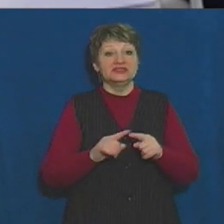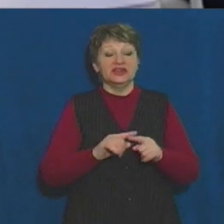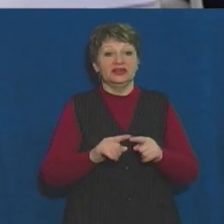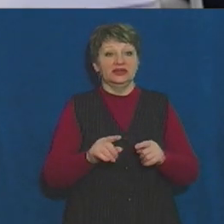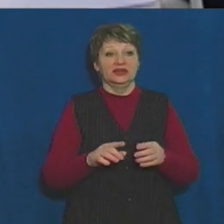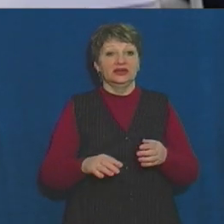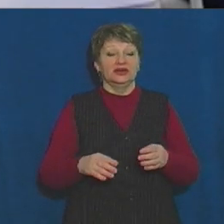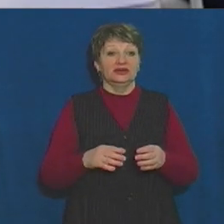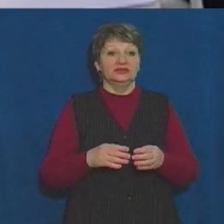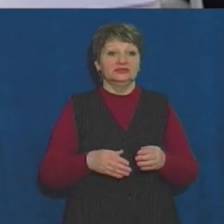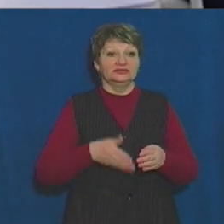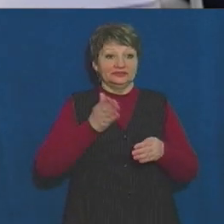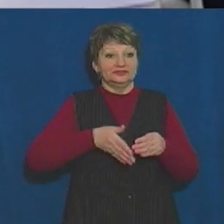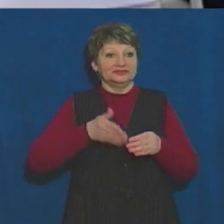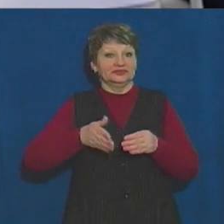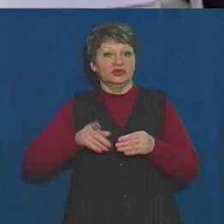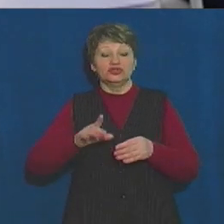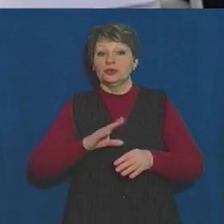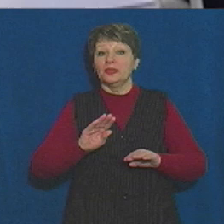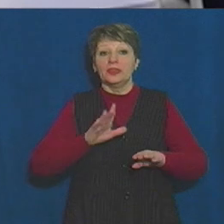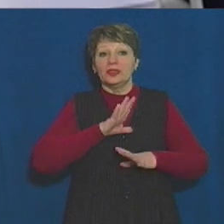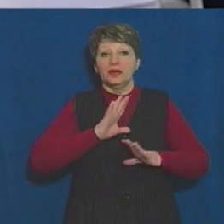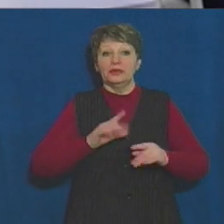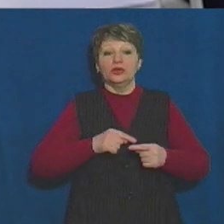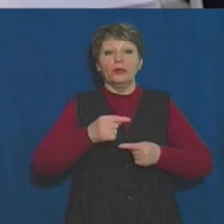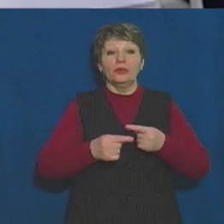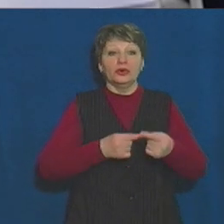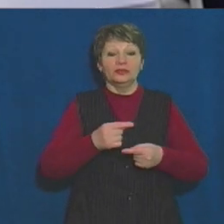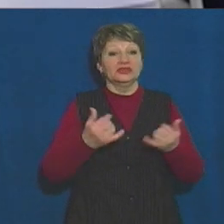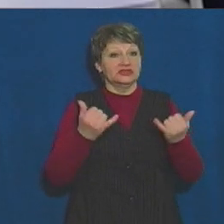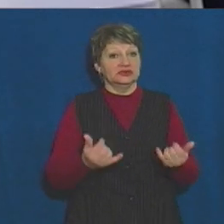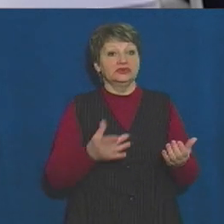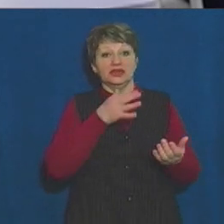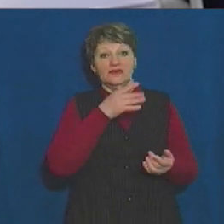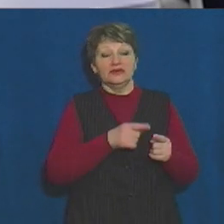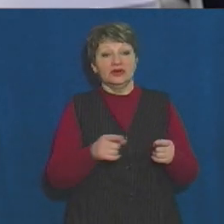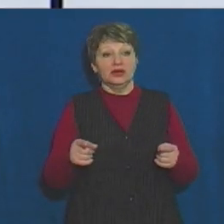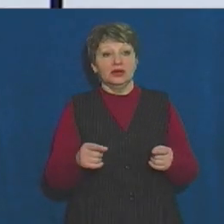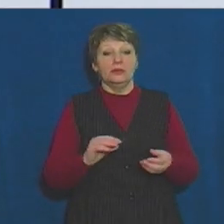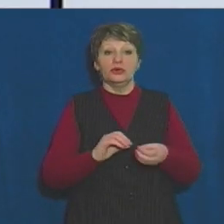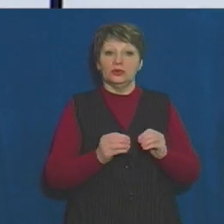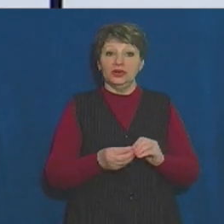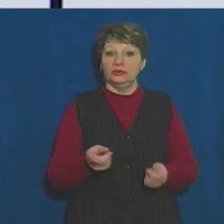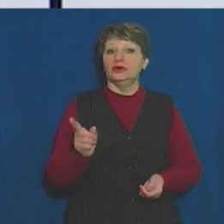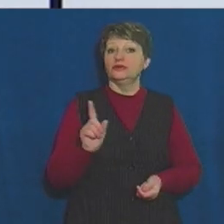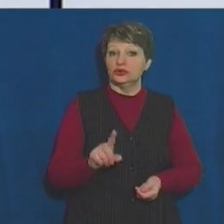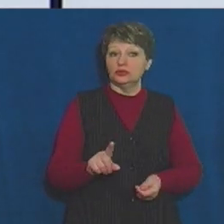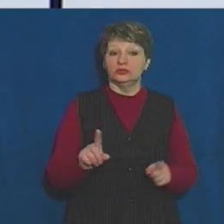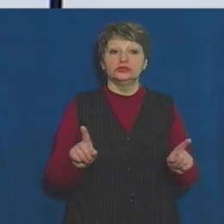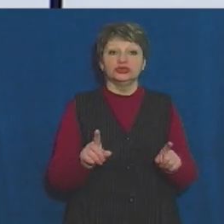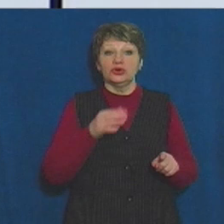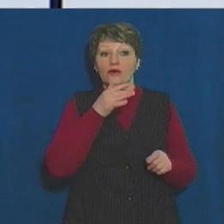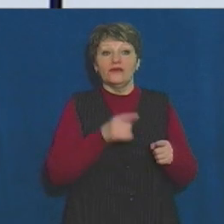не було його, він не дав нове потомство. Але так у нас на сьогоднішній час проблема в тому, що якраз той період,